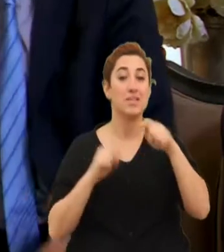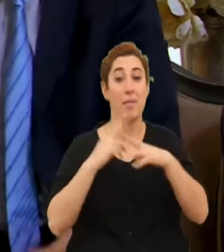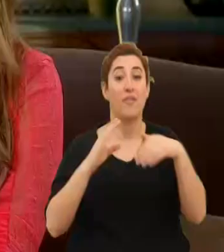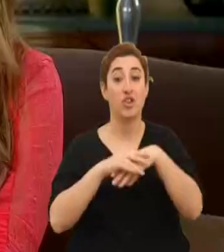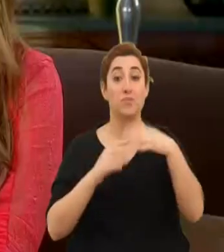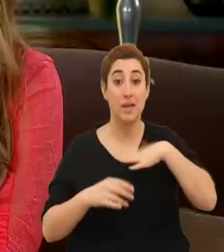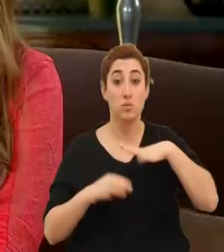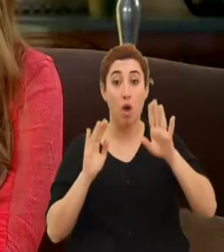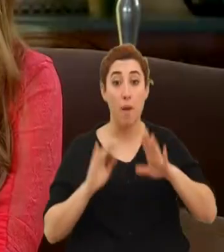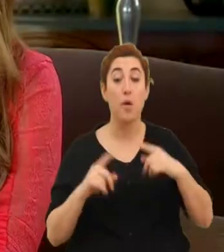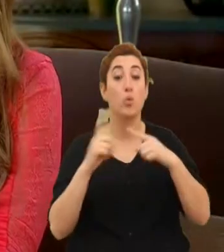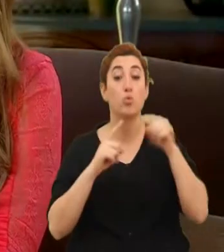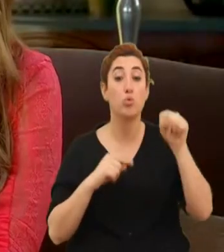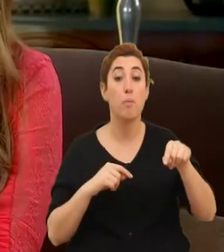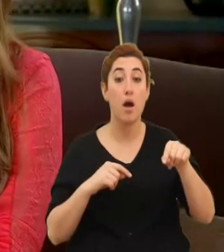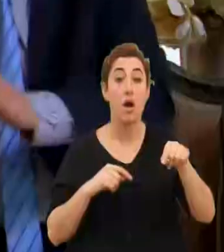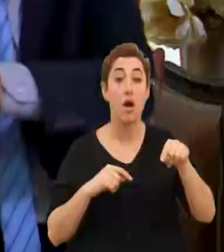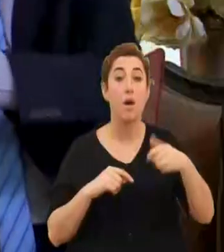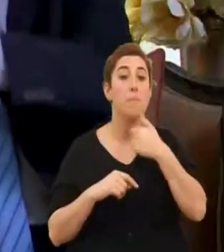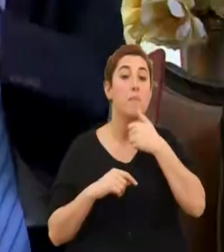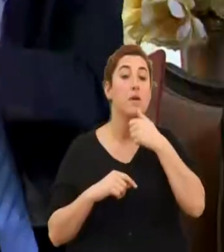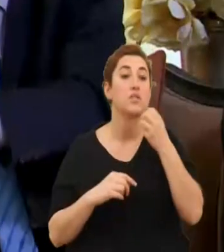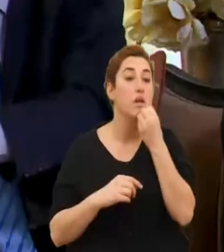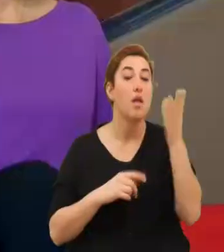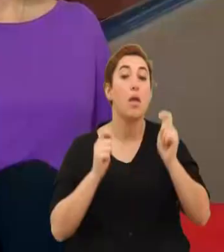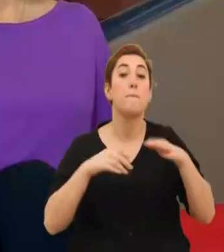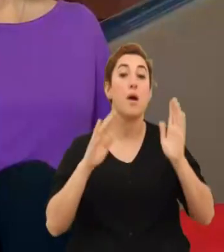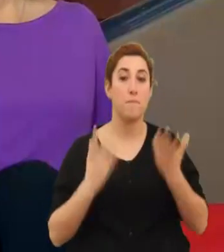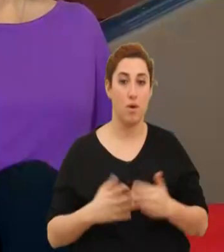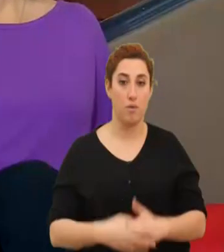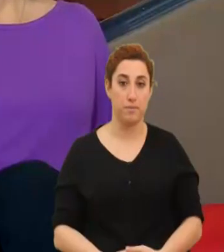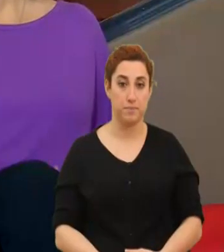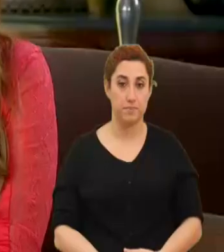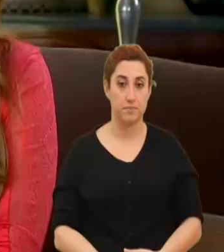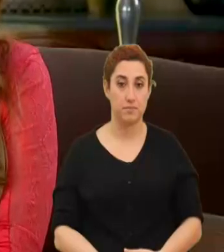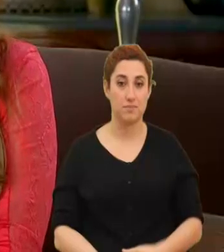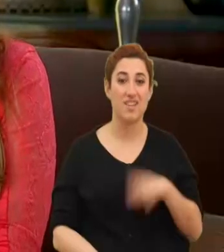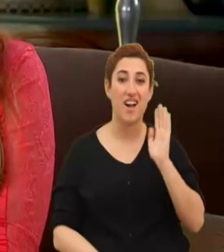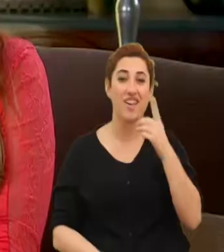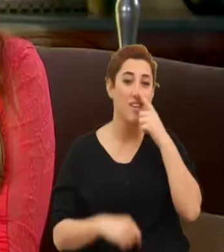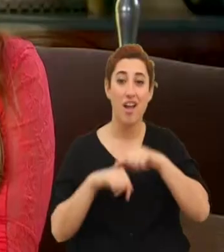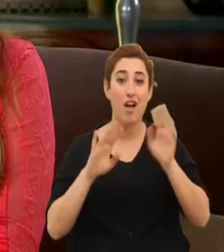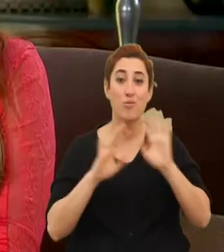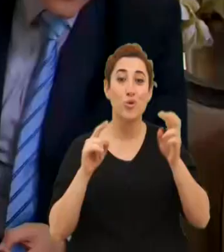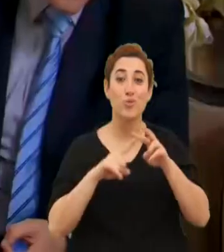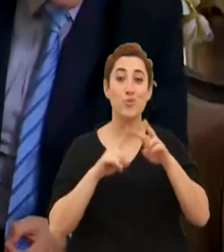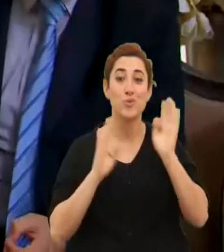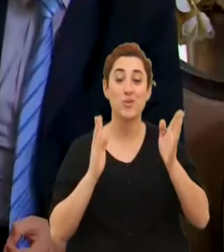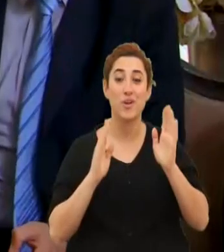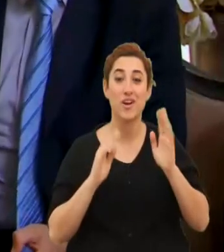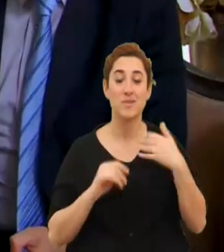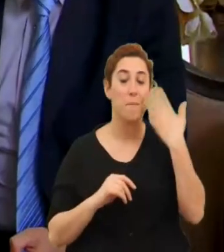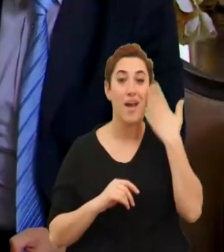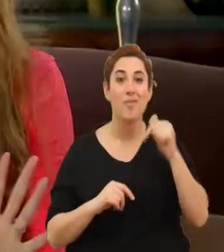bir an önce tanışmak istiyor da... Tuğba babasına durumu açıklayamıyor. Ay inanmıyorum